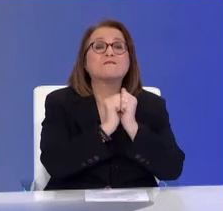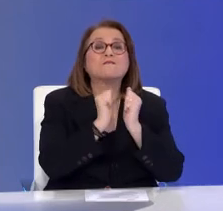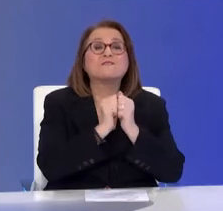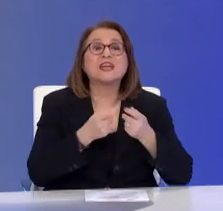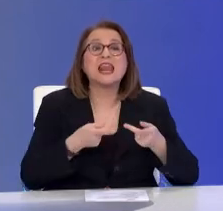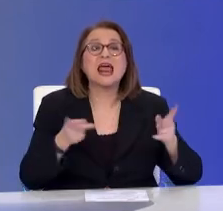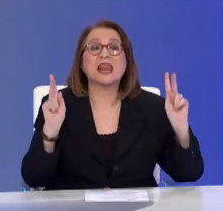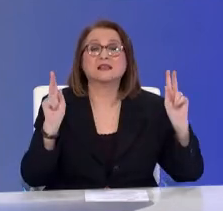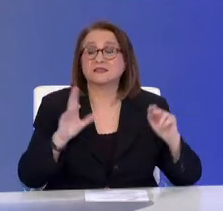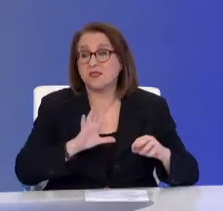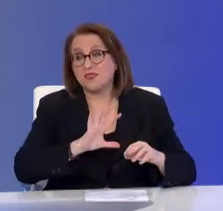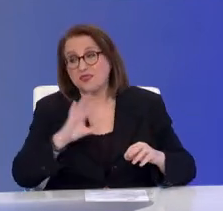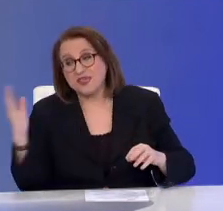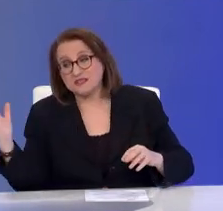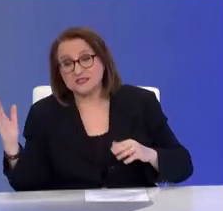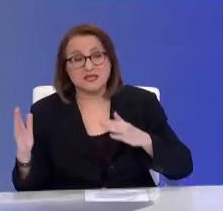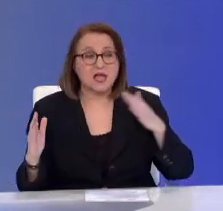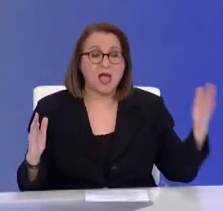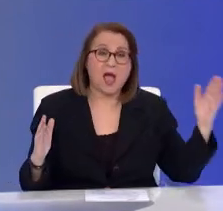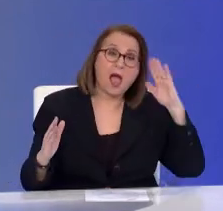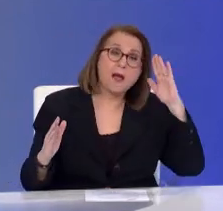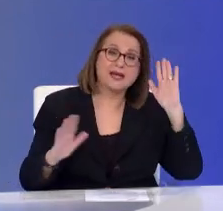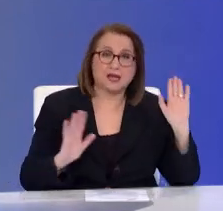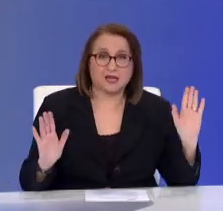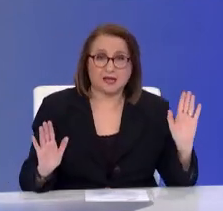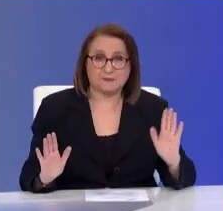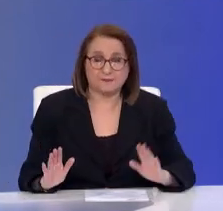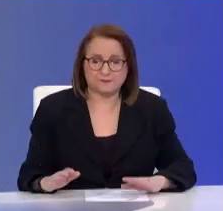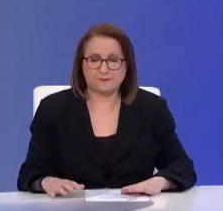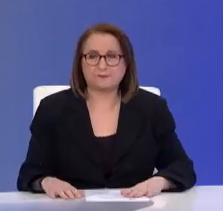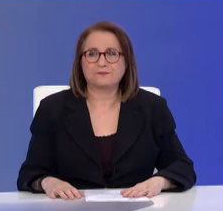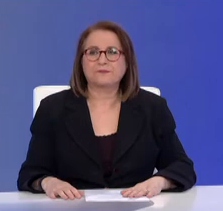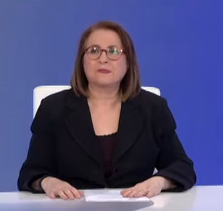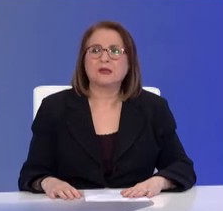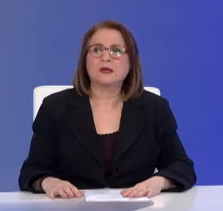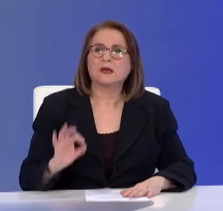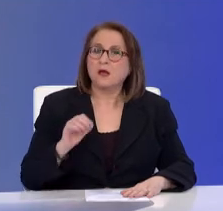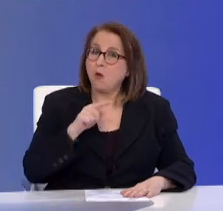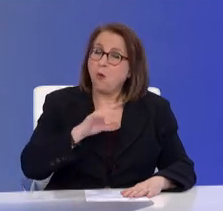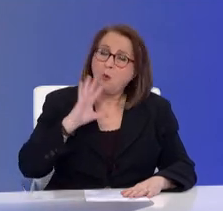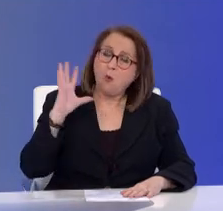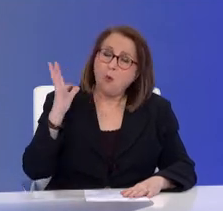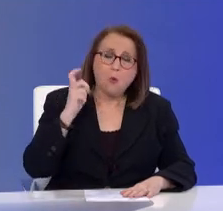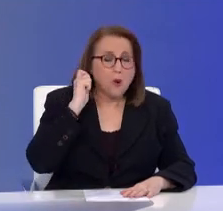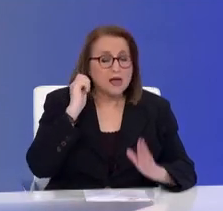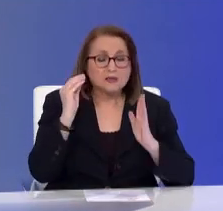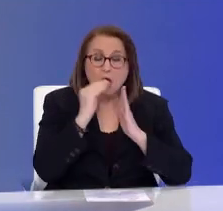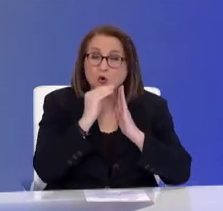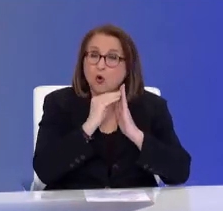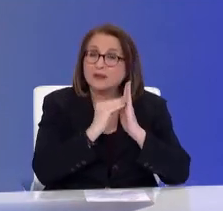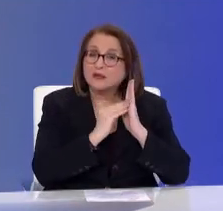στην Αμερική. Τα ονόματα των οποίων θα βρίσκονται σε